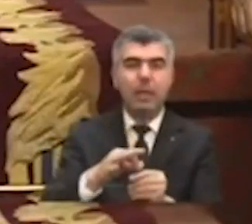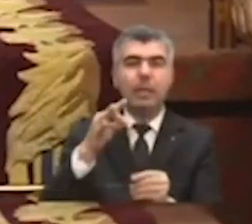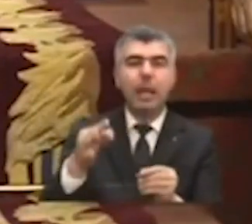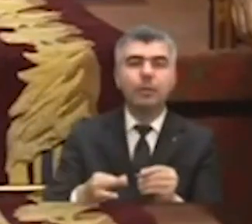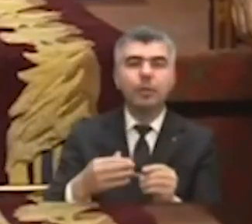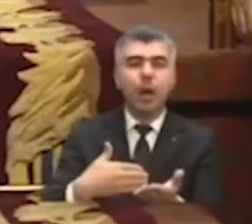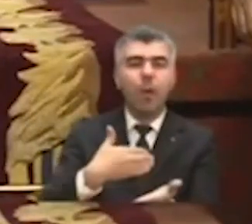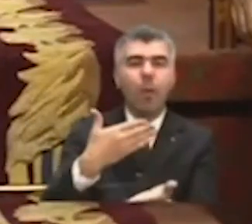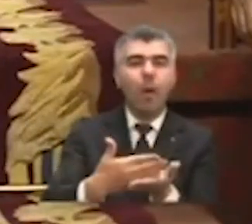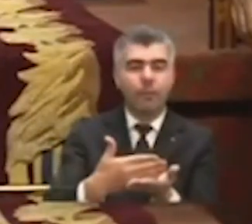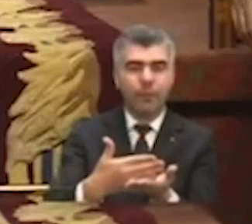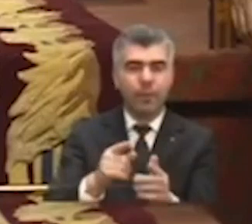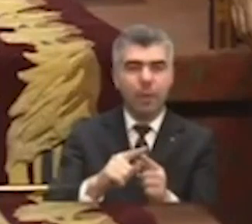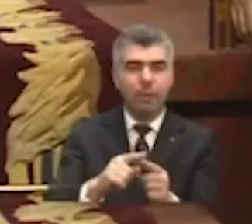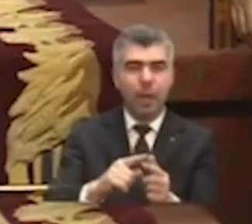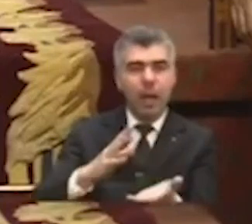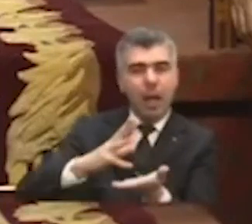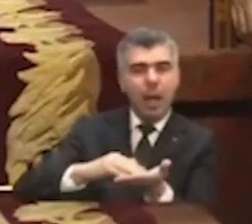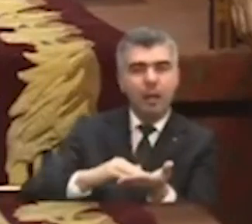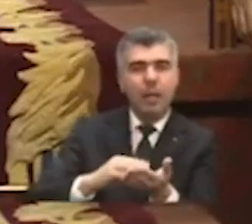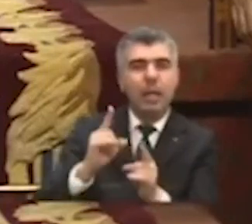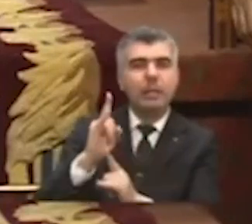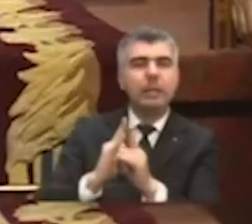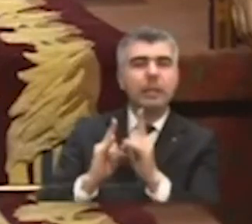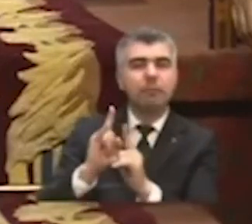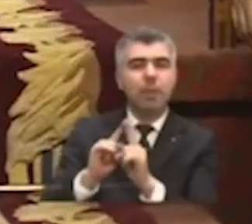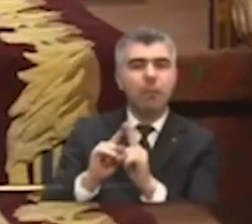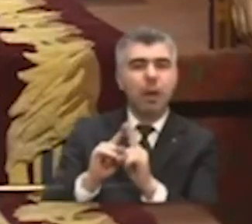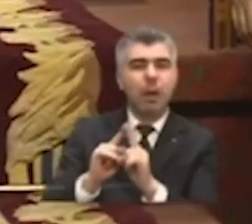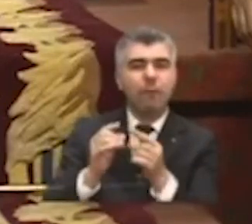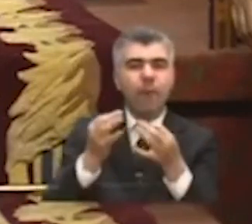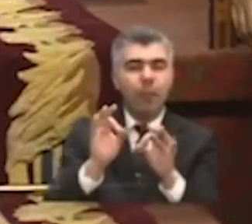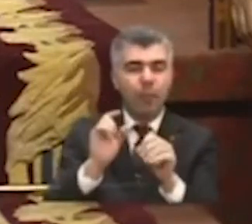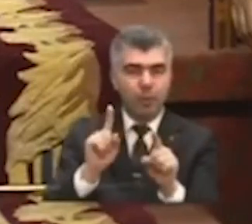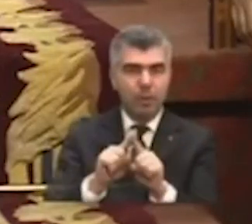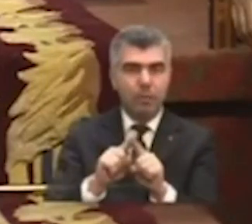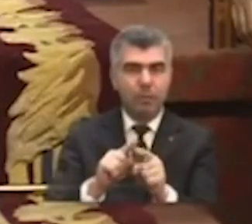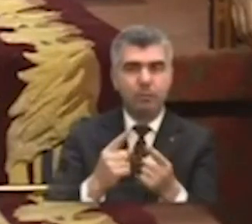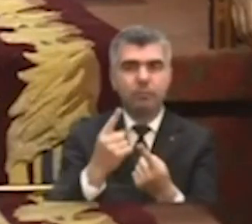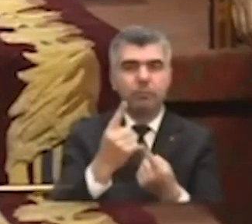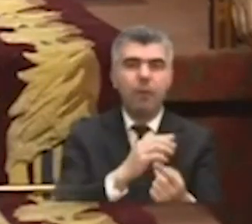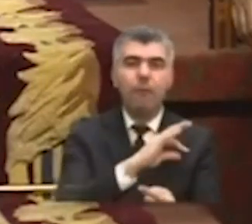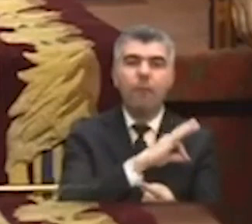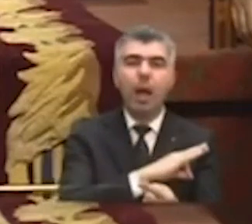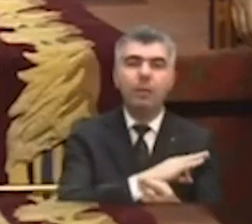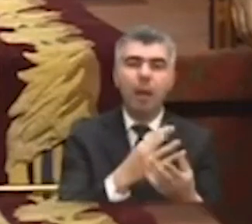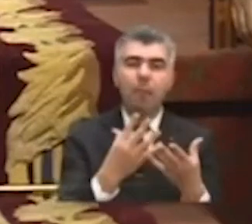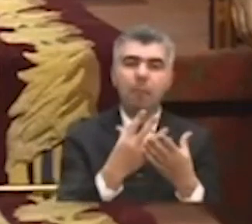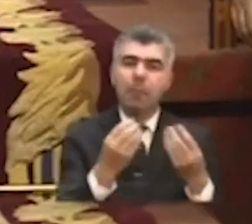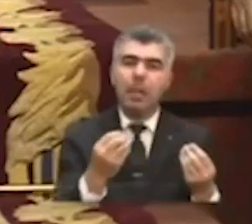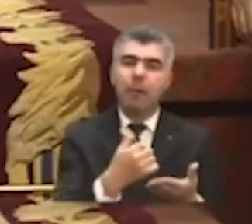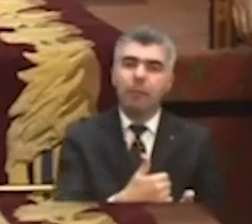توقف نظام الرماد لقاو نفوسهم خارج الامكانيه ديال الاستفاده من عدد من